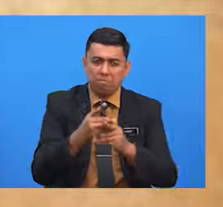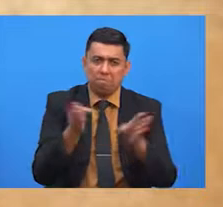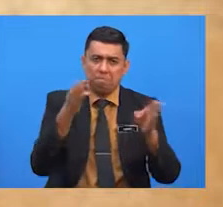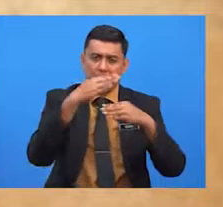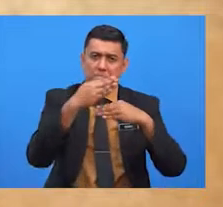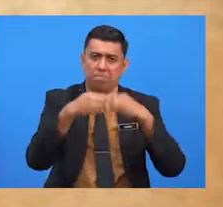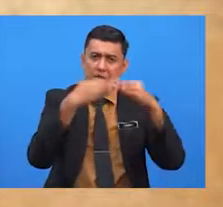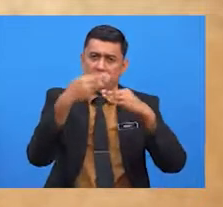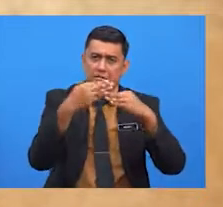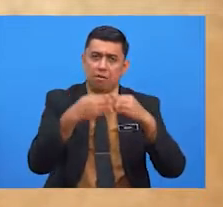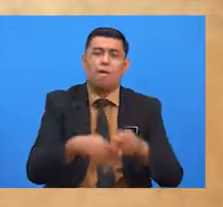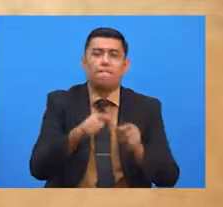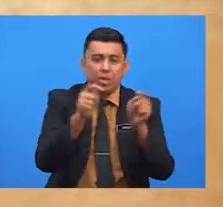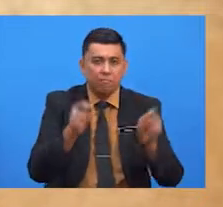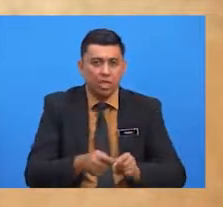kekal.